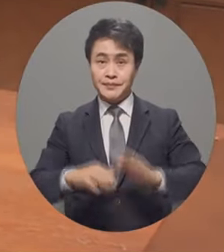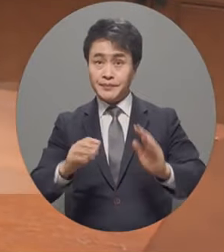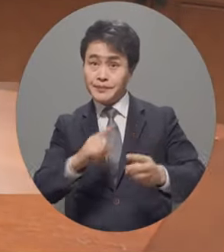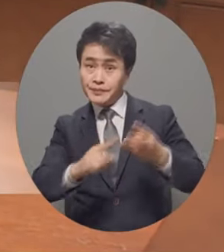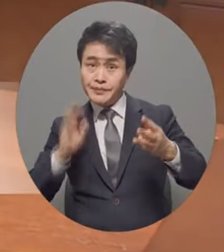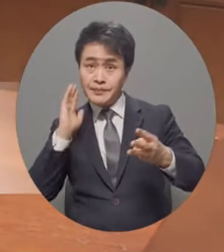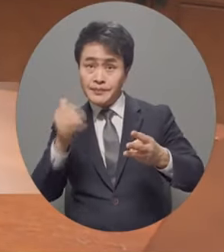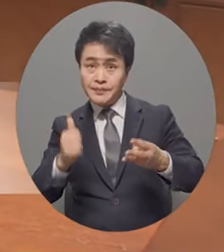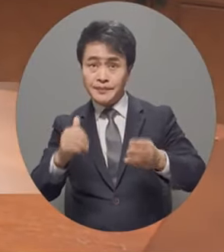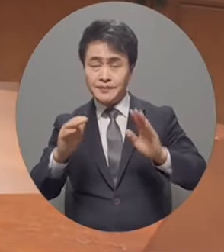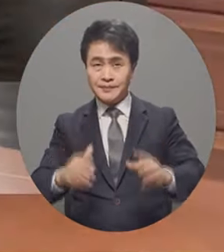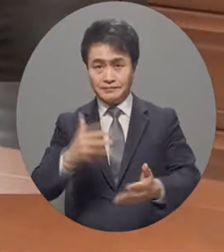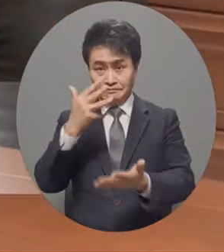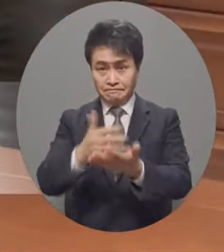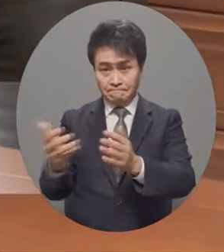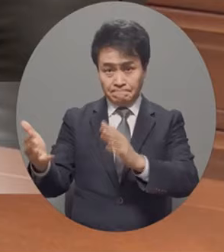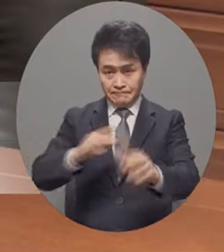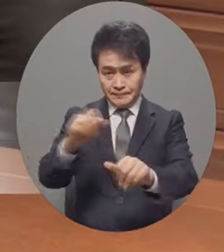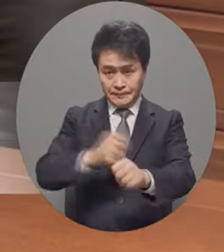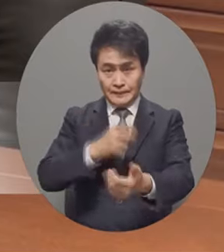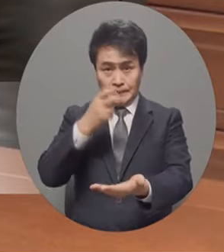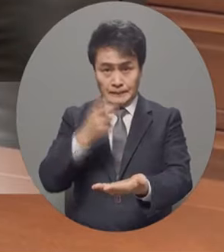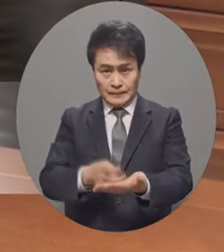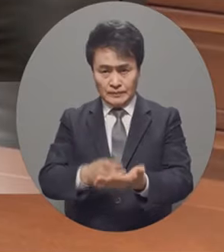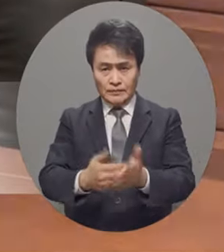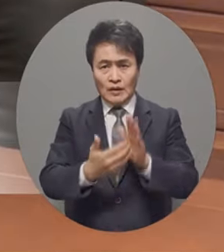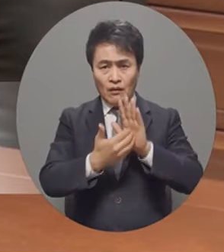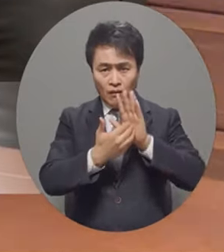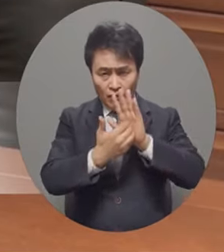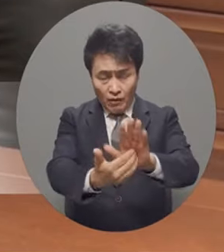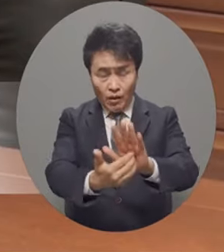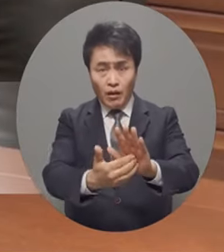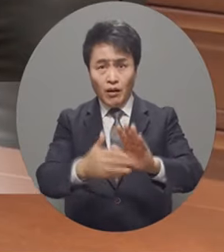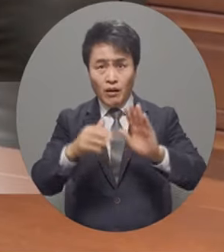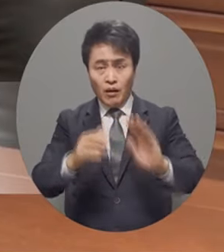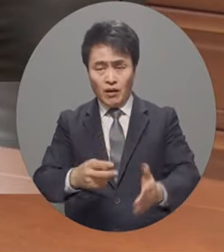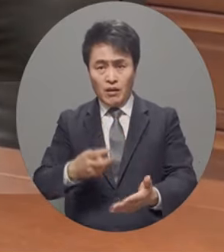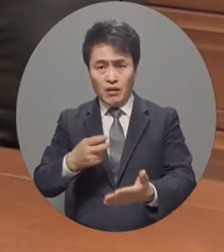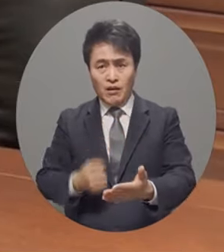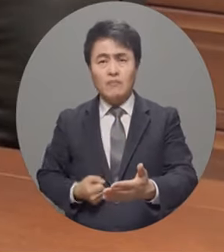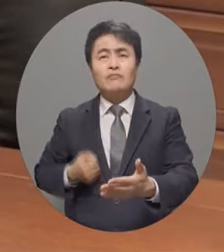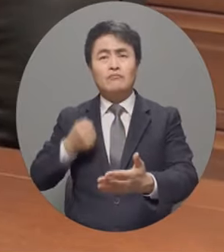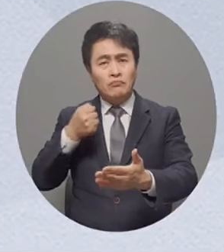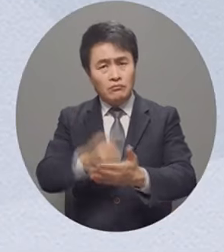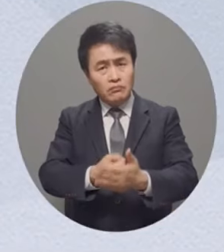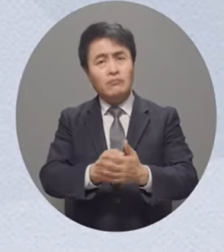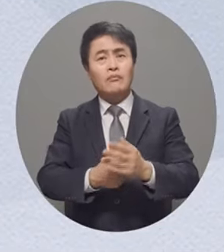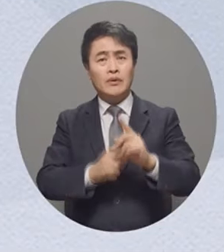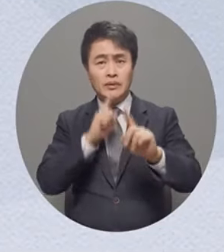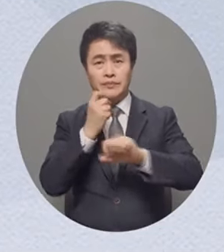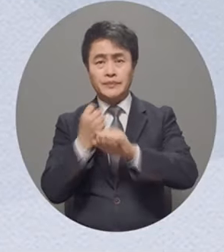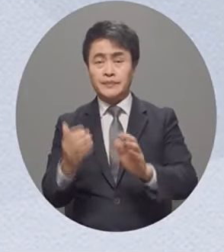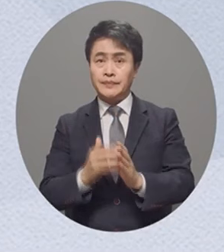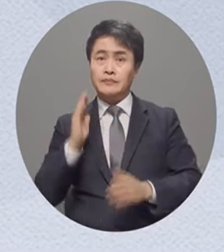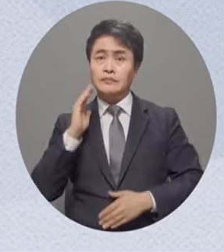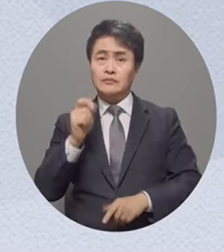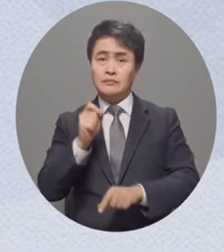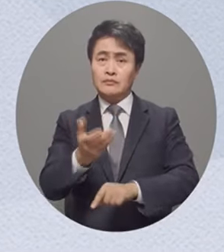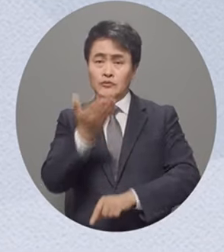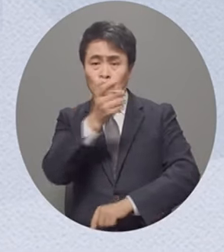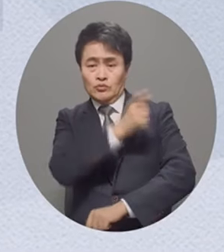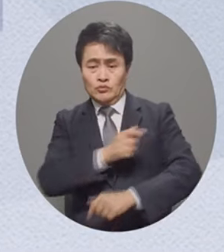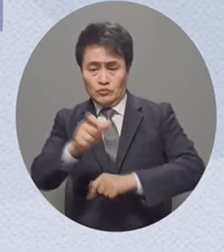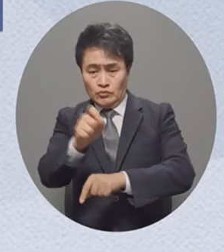윤석열 대통령이 이태원 참사 특별법에 대해 거부권 행사로 방침을 굳힌 걸로 전해졌습니다. 대통령실 고위